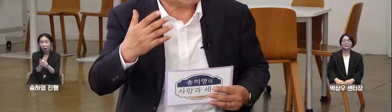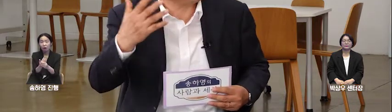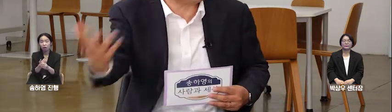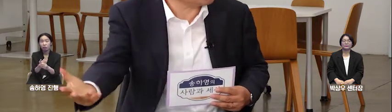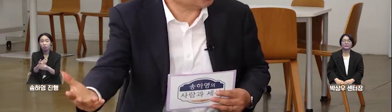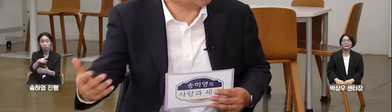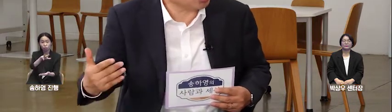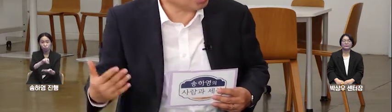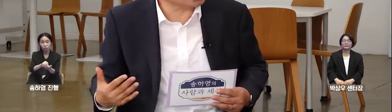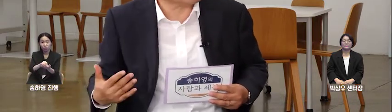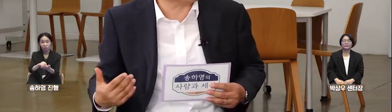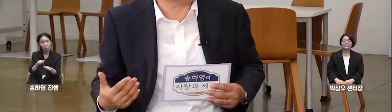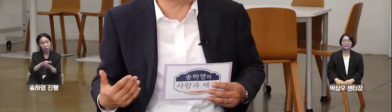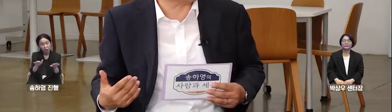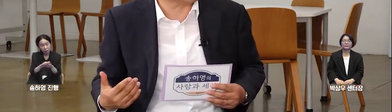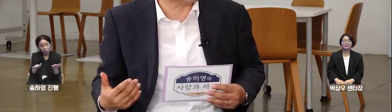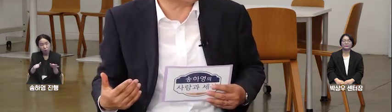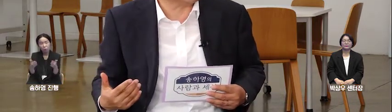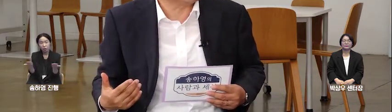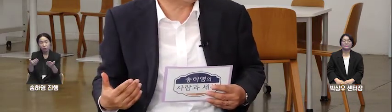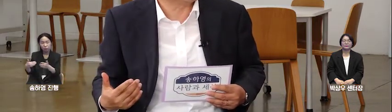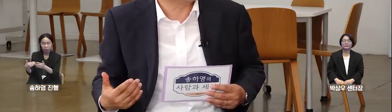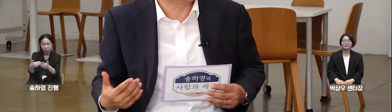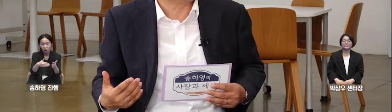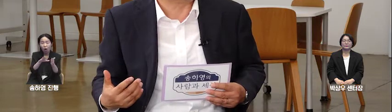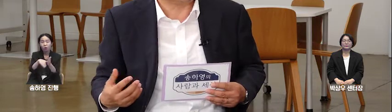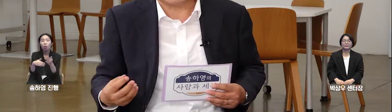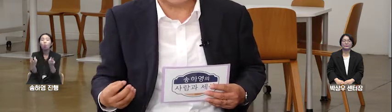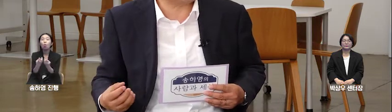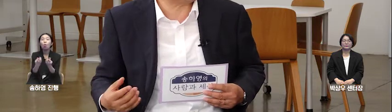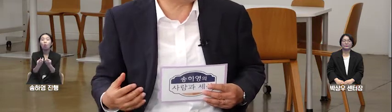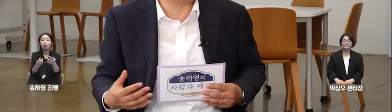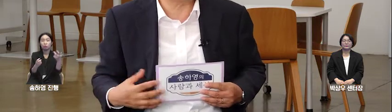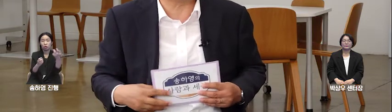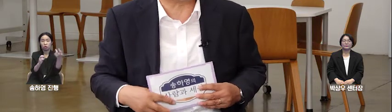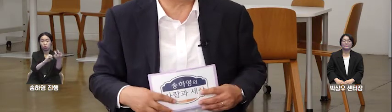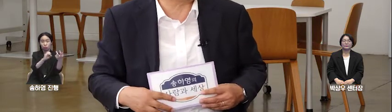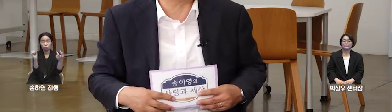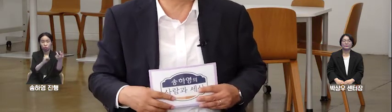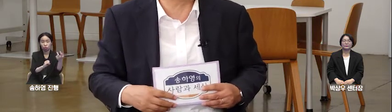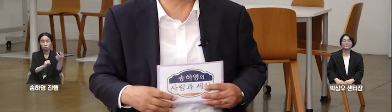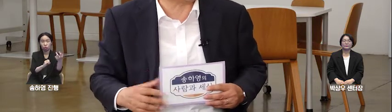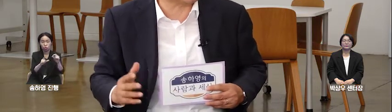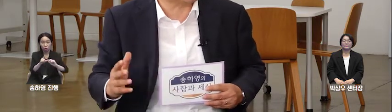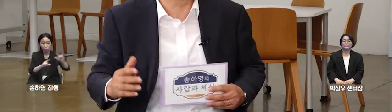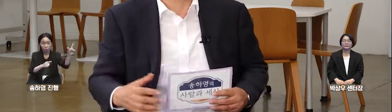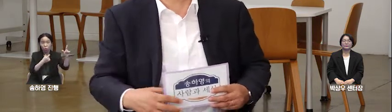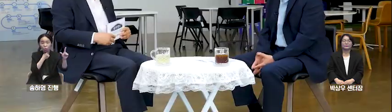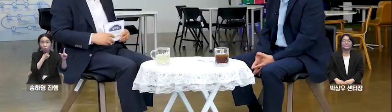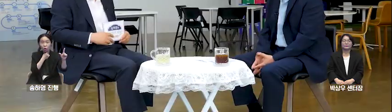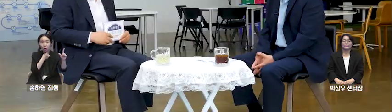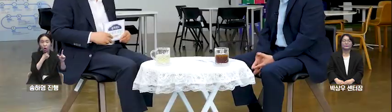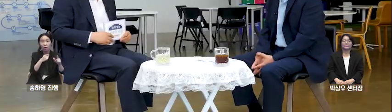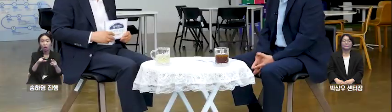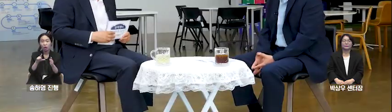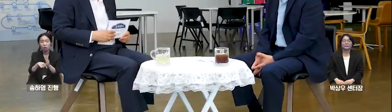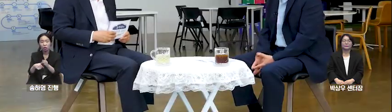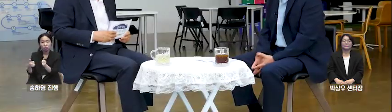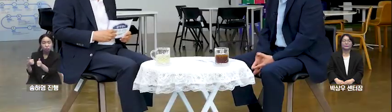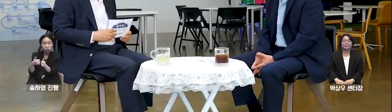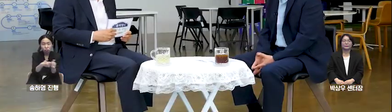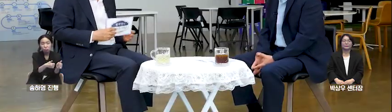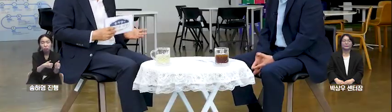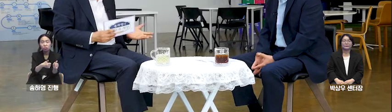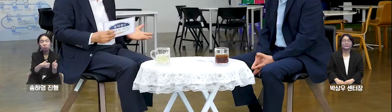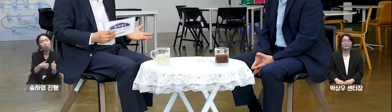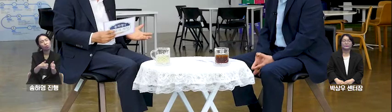그 일을 추진하는데 굉장히 걸림돌이 되잖아요. 뭐 70%는 과반이 넘었어 그냥 해 이게 아닐 것 같다는